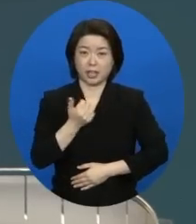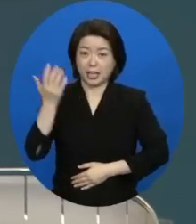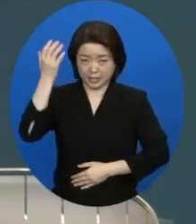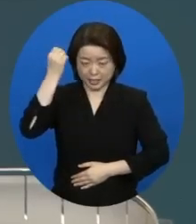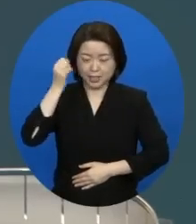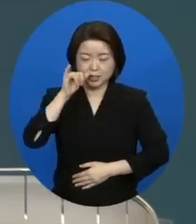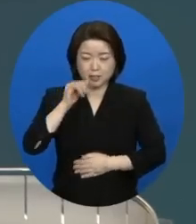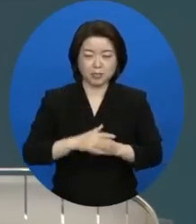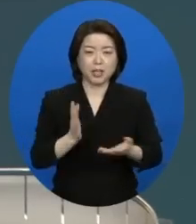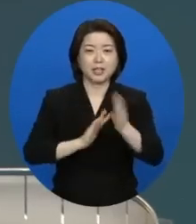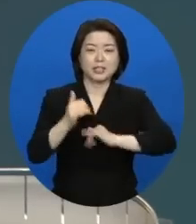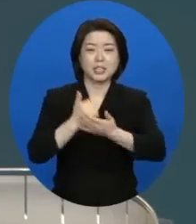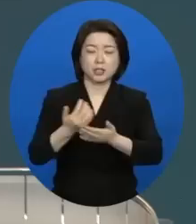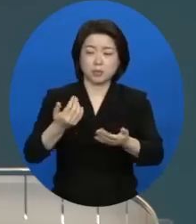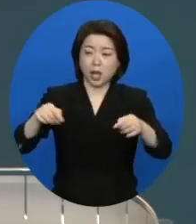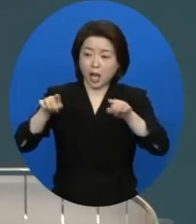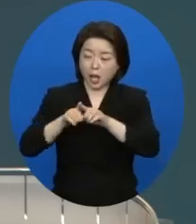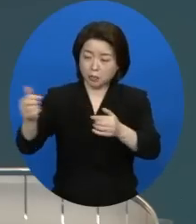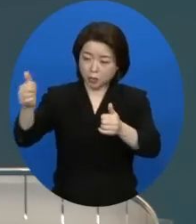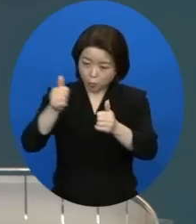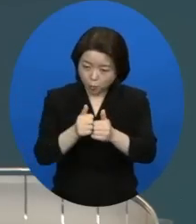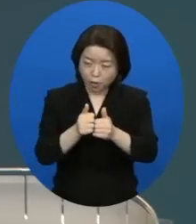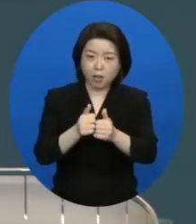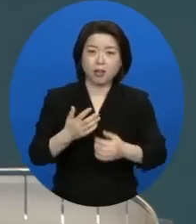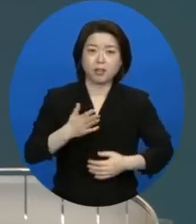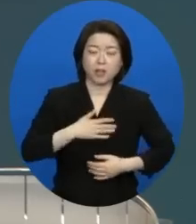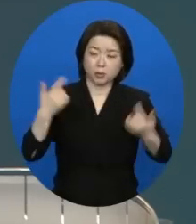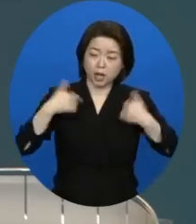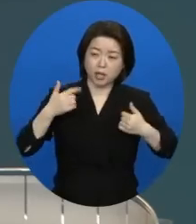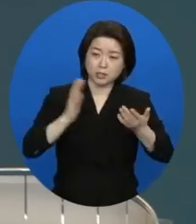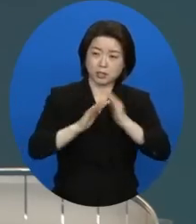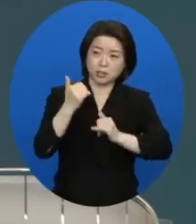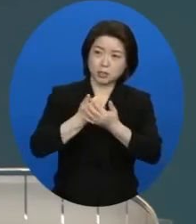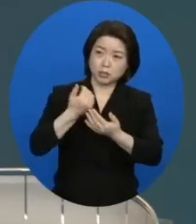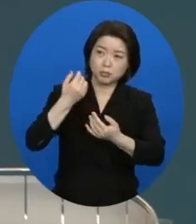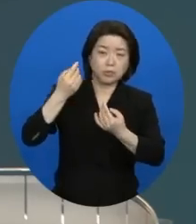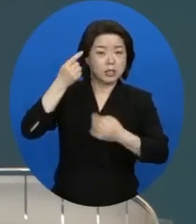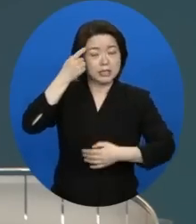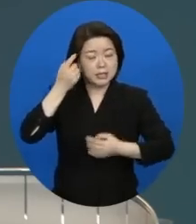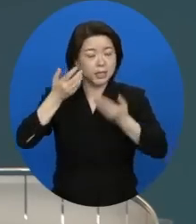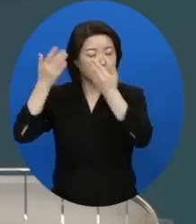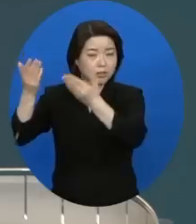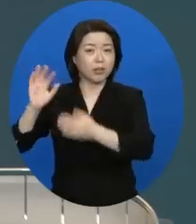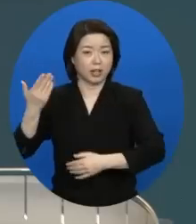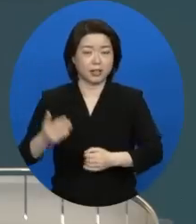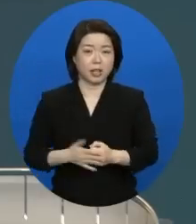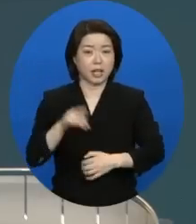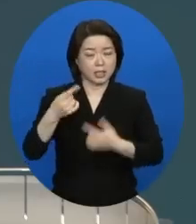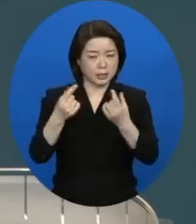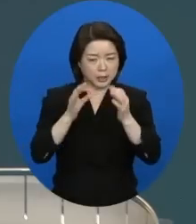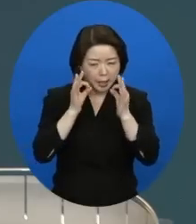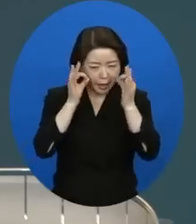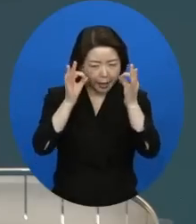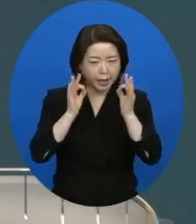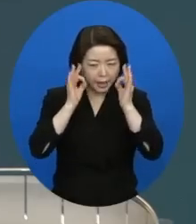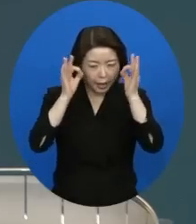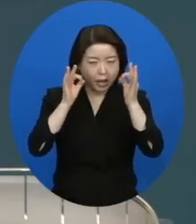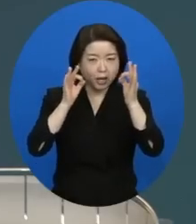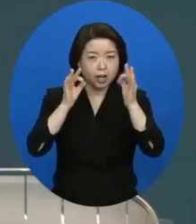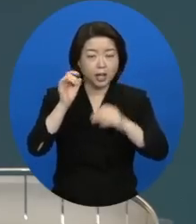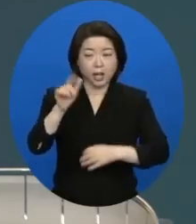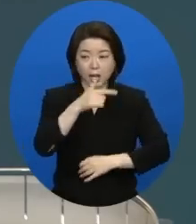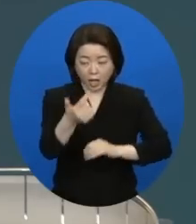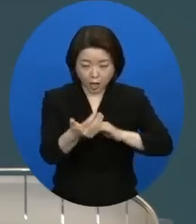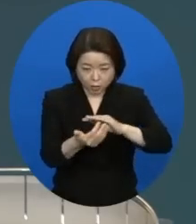예수님이 나와 함께 계시다면 나도 항상 주님을 생각하고 살아야지. 그리고 그렇게 해보려고 하다가 하루